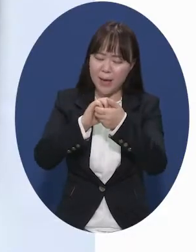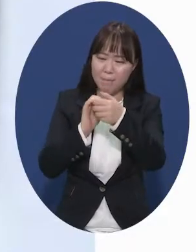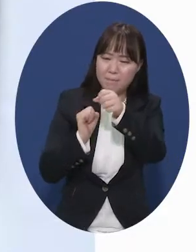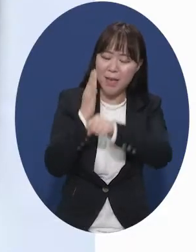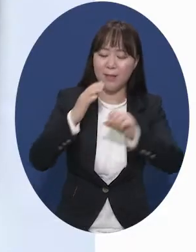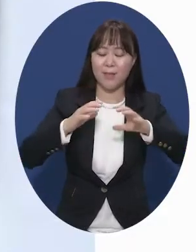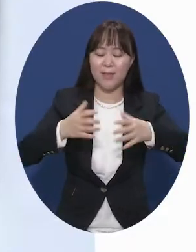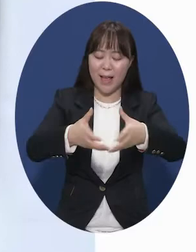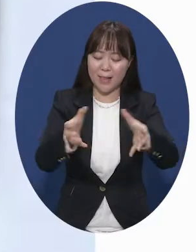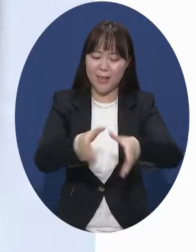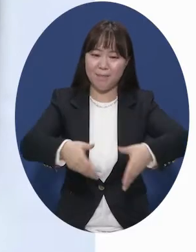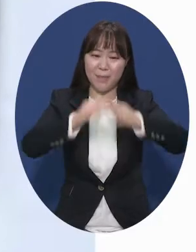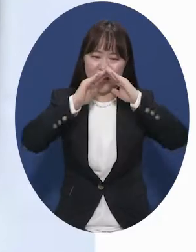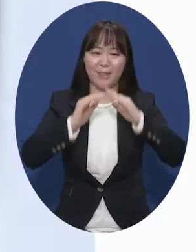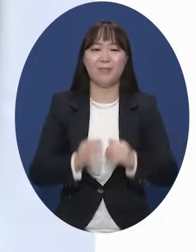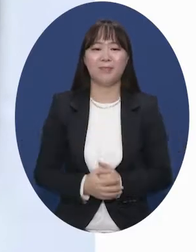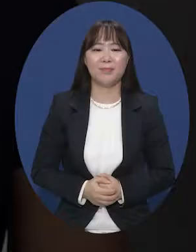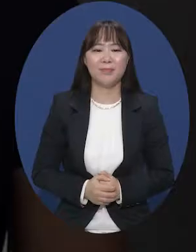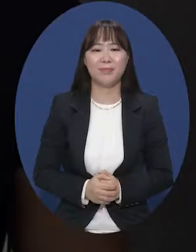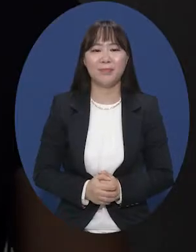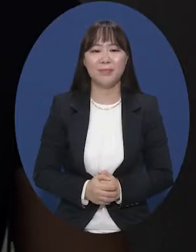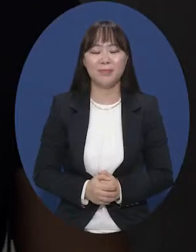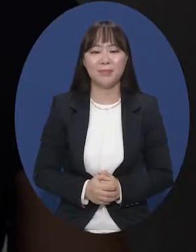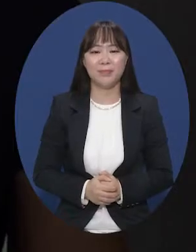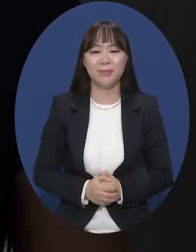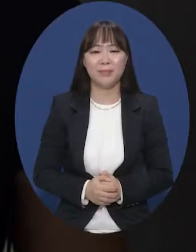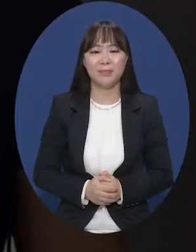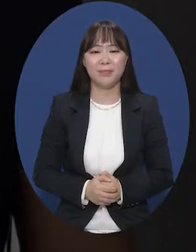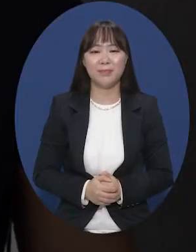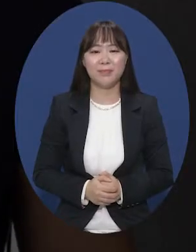한계를 넘어서 단체를 설립하게 되었어요.